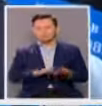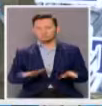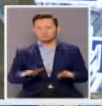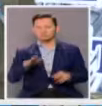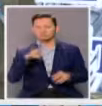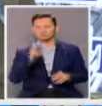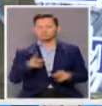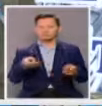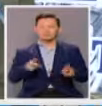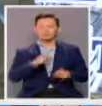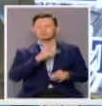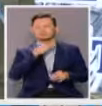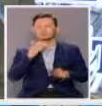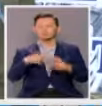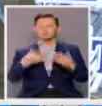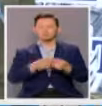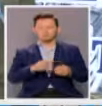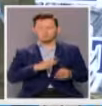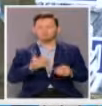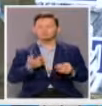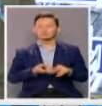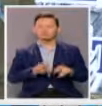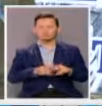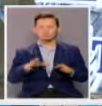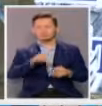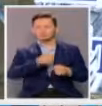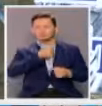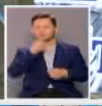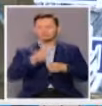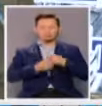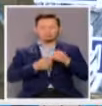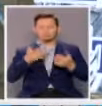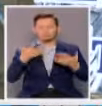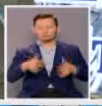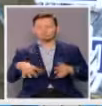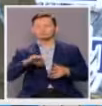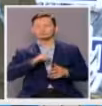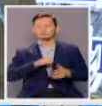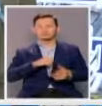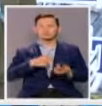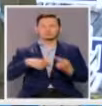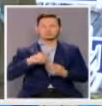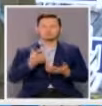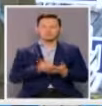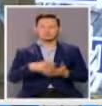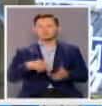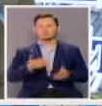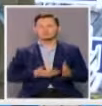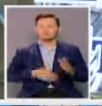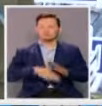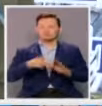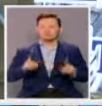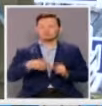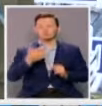немерелері қалған шаңырақтары болды. Қазір солар өсіп жетіліп, өздерінің келгені бар, келмегені бар